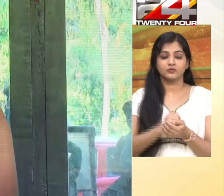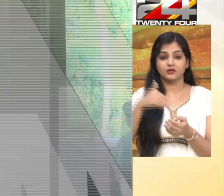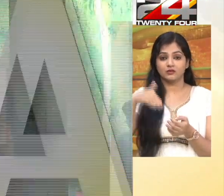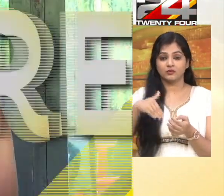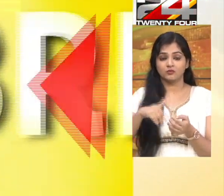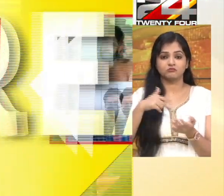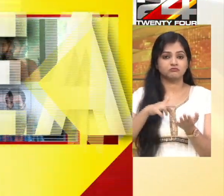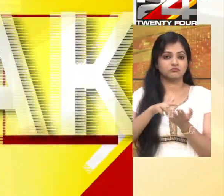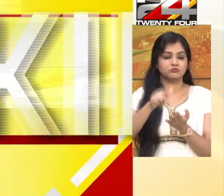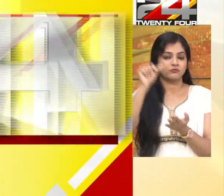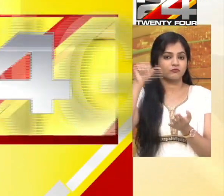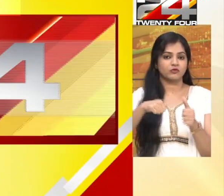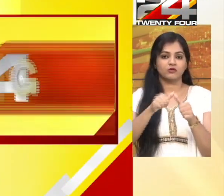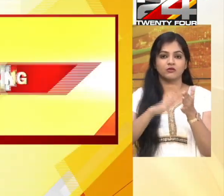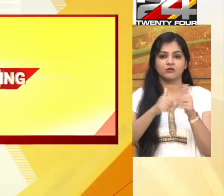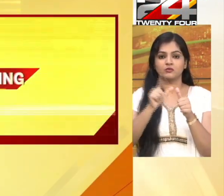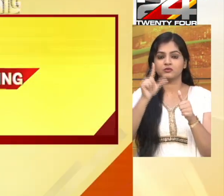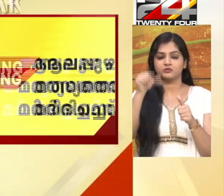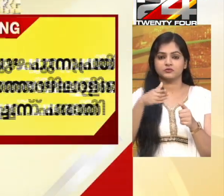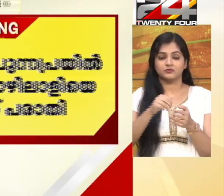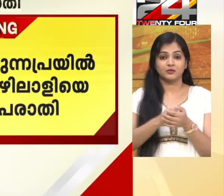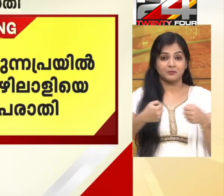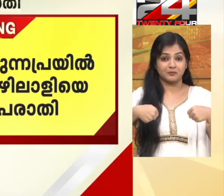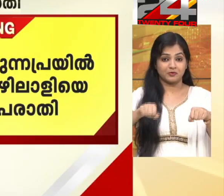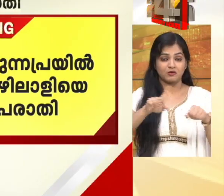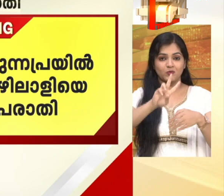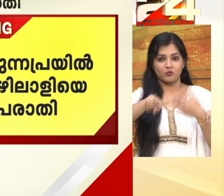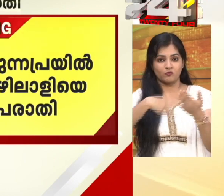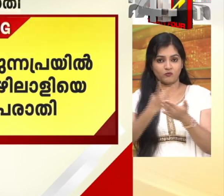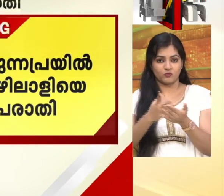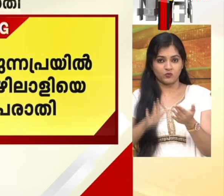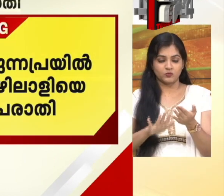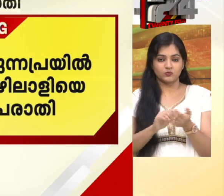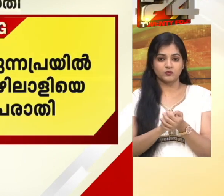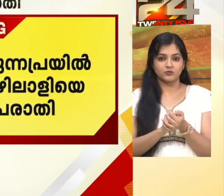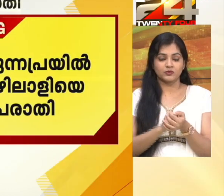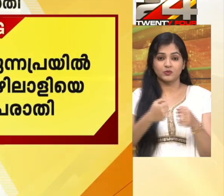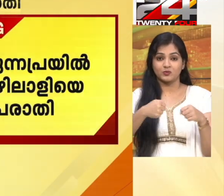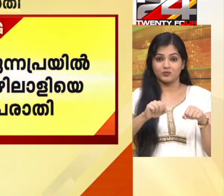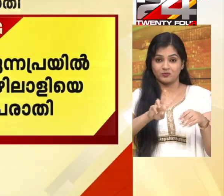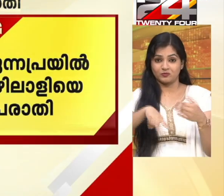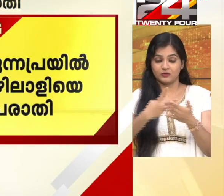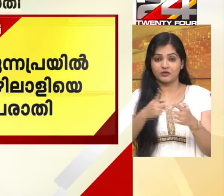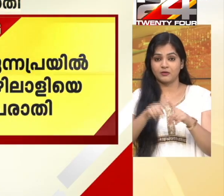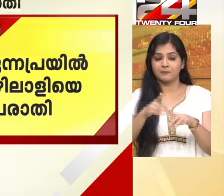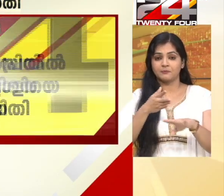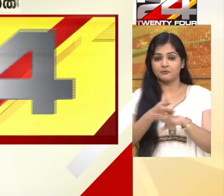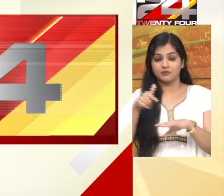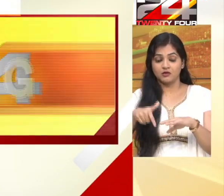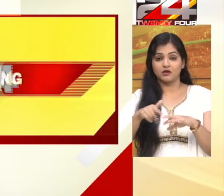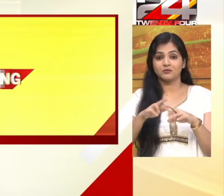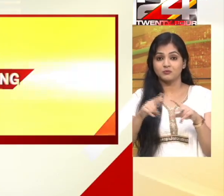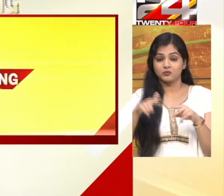തരത്തിലും നടക്കാനും മറ്റും കഴിയാതെ ആകെ അതായത് ബൈക്കിൽ നിന്ന് ആ സമയം വീഴുന്നുണ്ട് വീണ ഭാഗത്ത് പരിക്കേറ്റ ഭാഗത്തും ലാത്തി